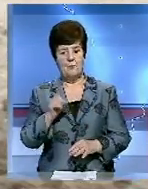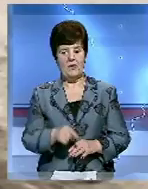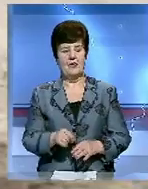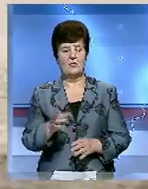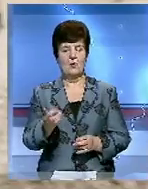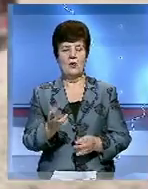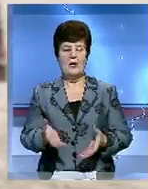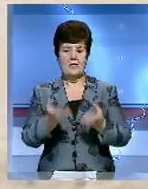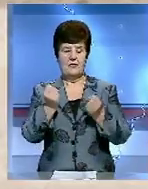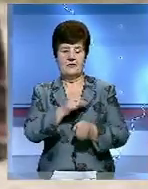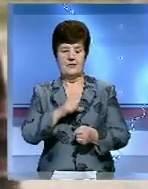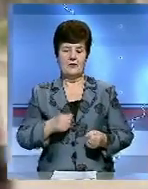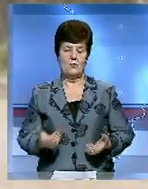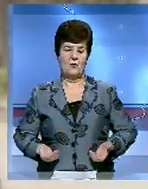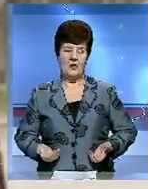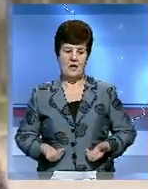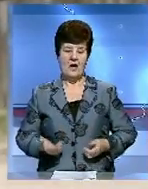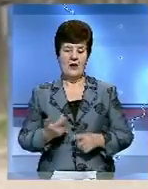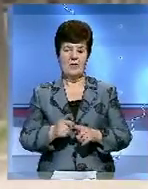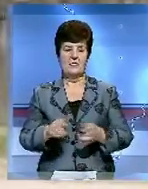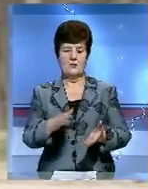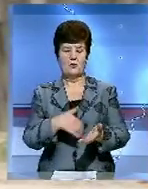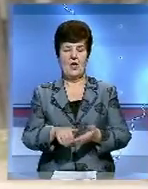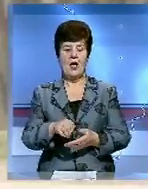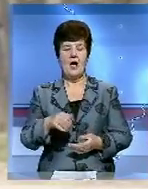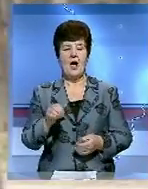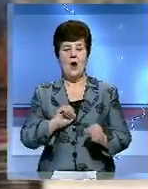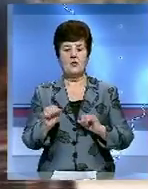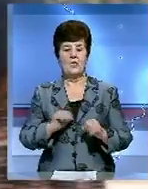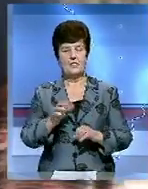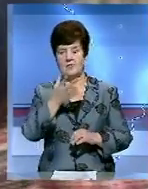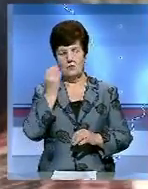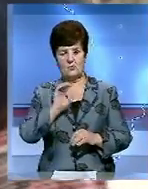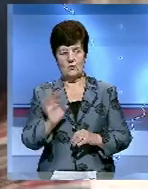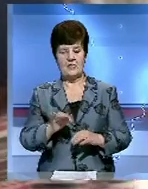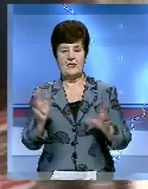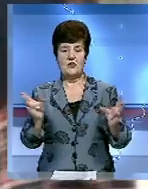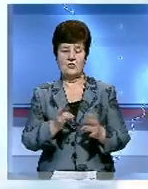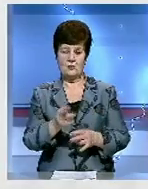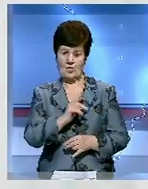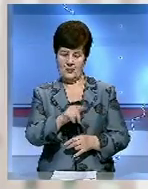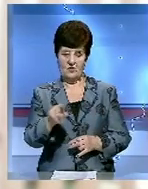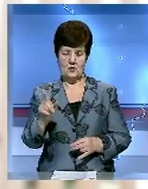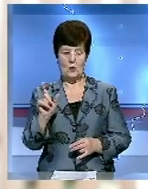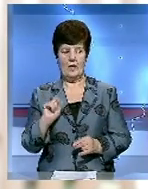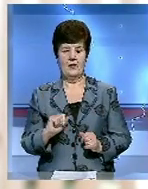și a fi implicați suficient în societate, autoritățile nu ar trebui să uite de necesitățile acestora. Ar